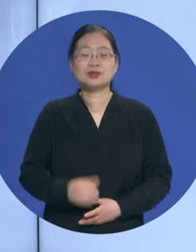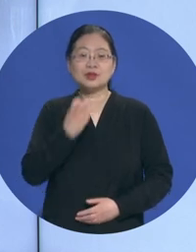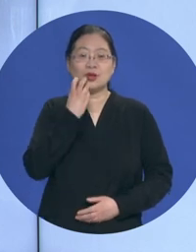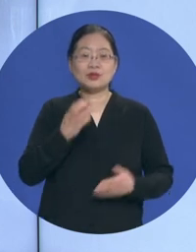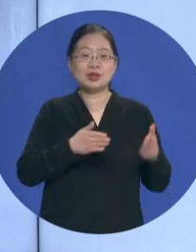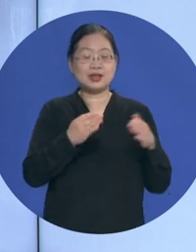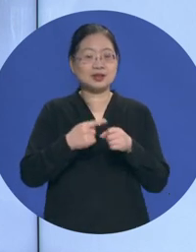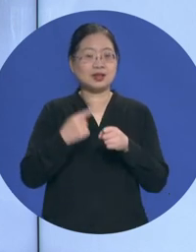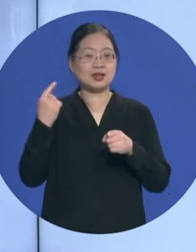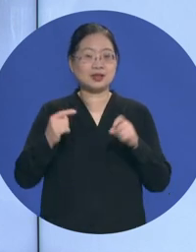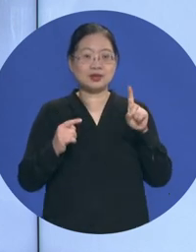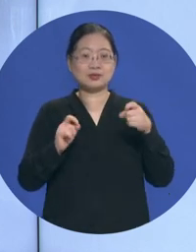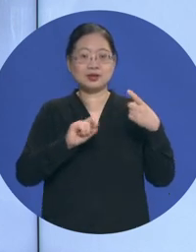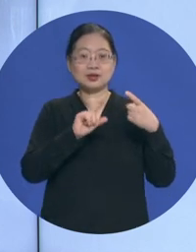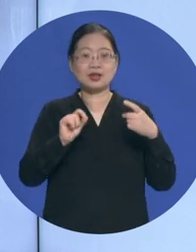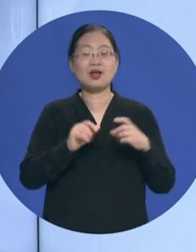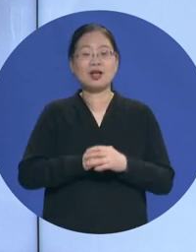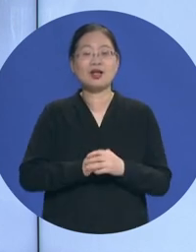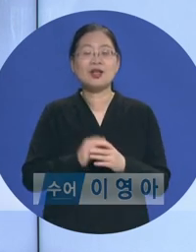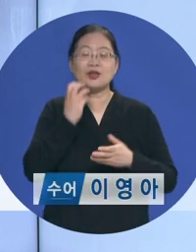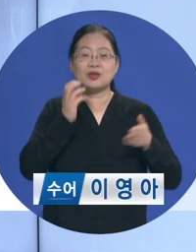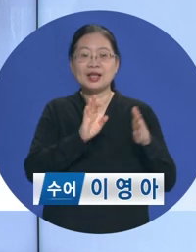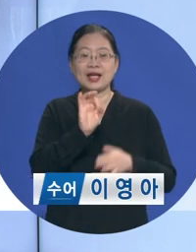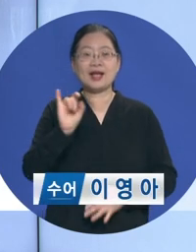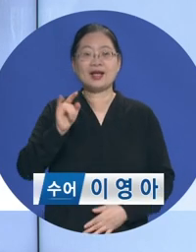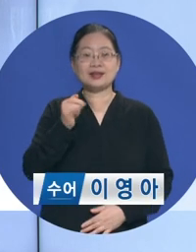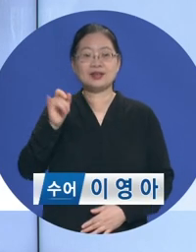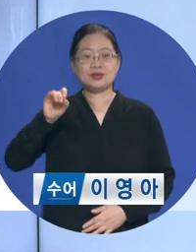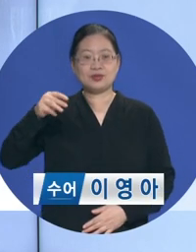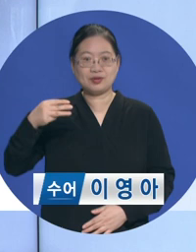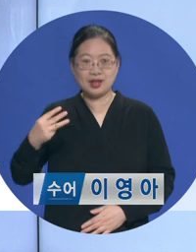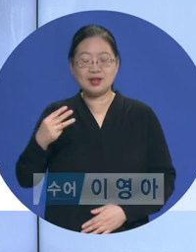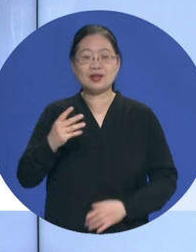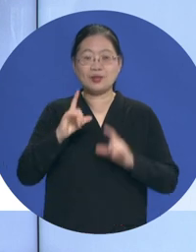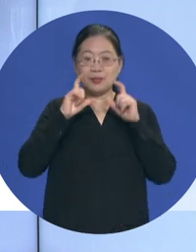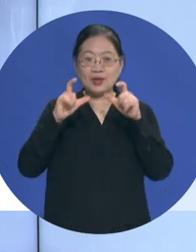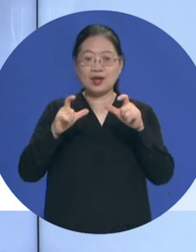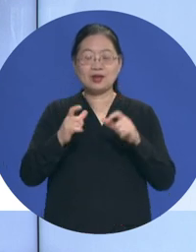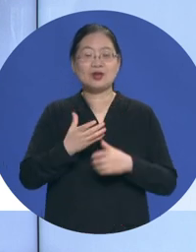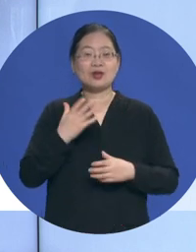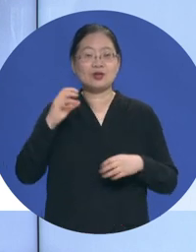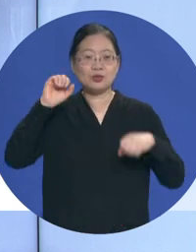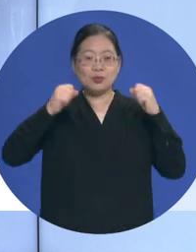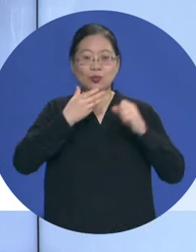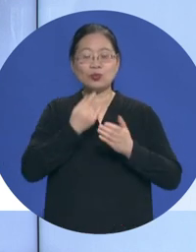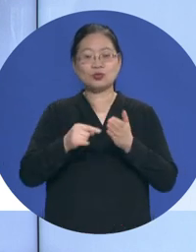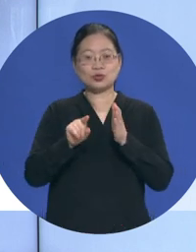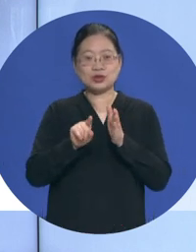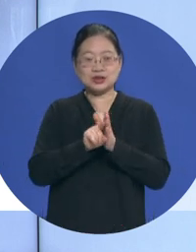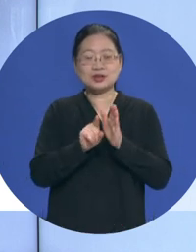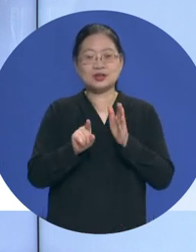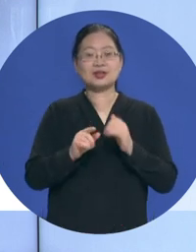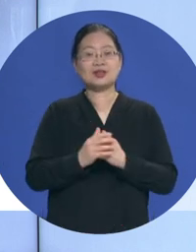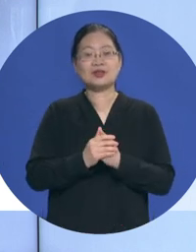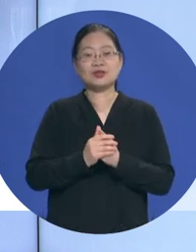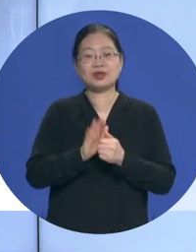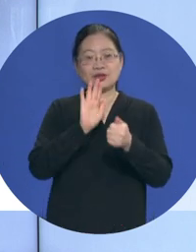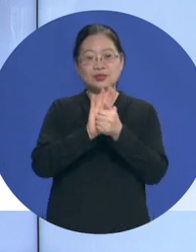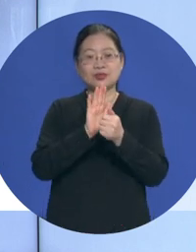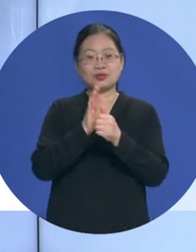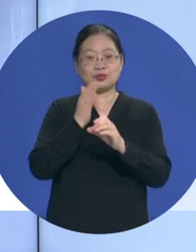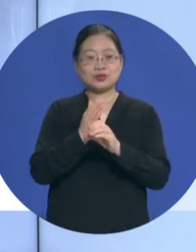경기도는 지난해 11월 경기 애니를 선언하며 동물 복사 실현을 위해 앞장서고 있습니다 반려동물 입양 문화를